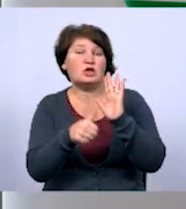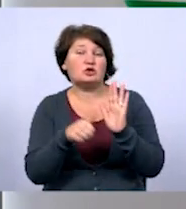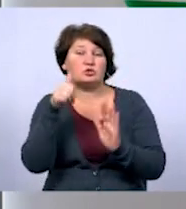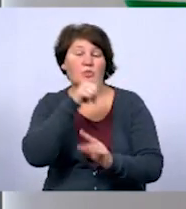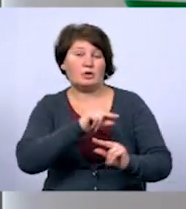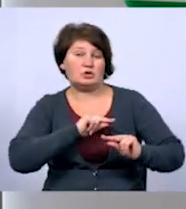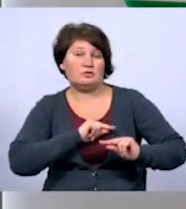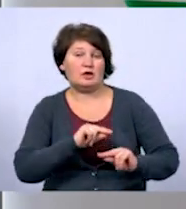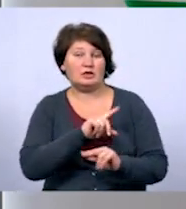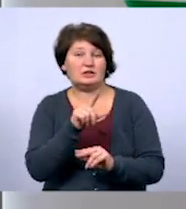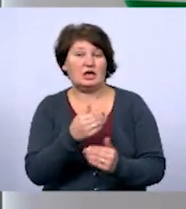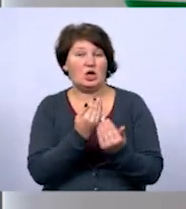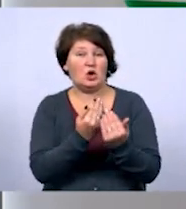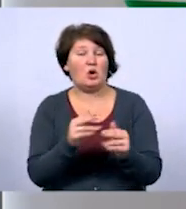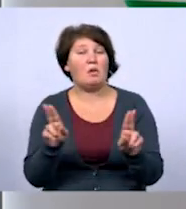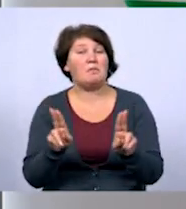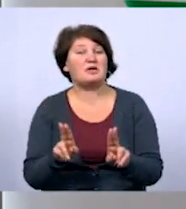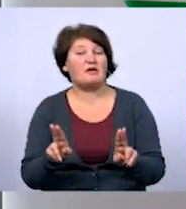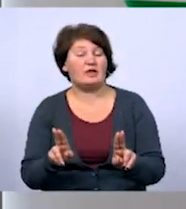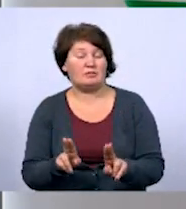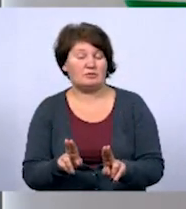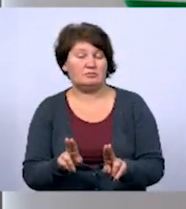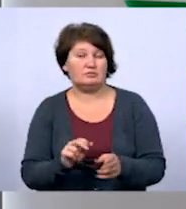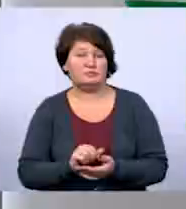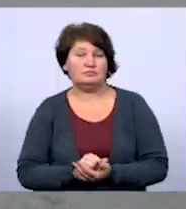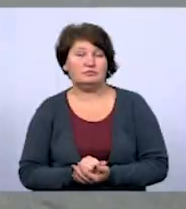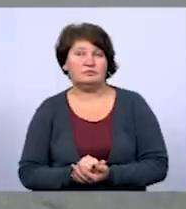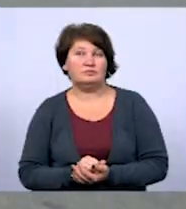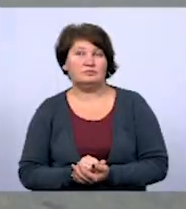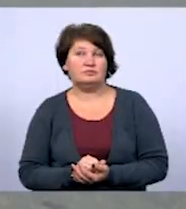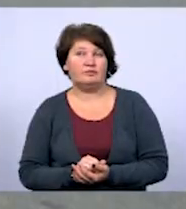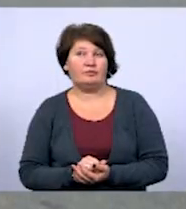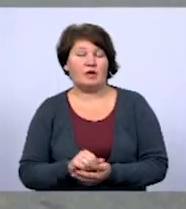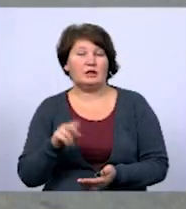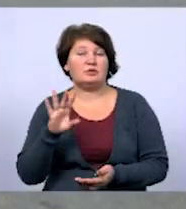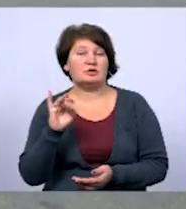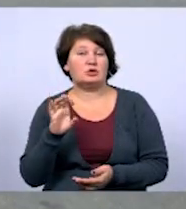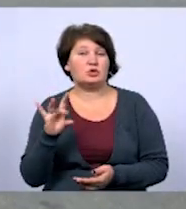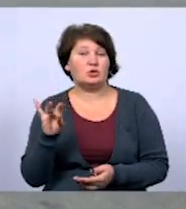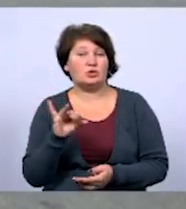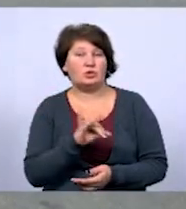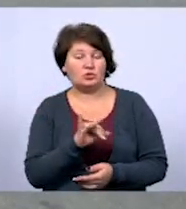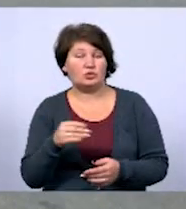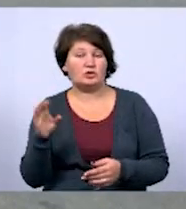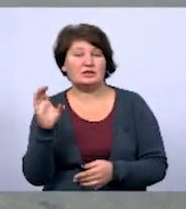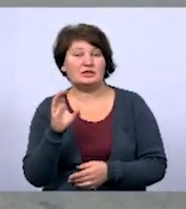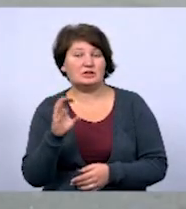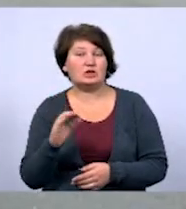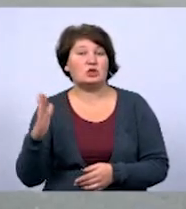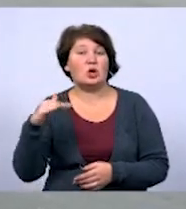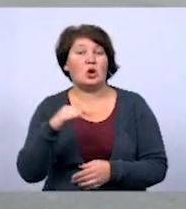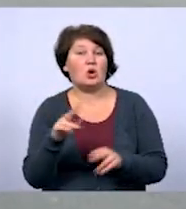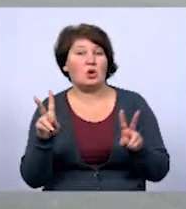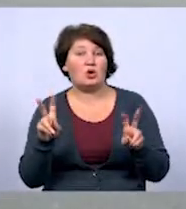працювати за його правилами. Докладніше Ірина Андріїв. Адміністраторкою державної резиденції Синьогора Олександр Климків